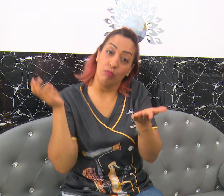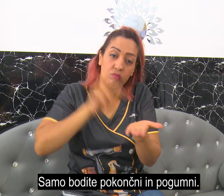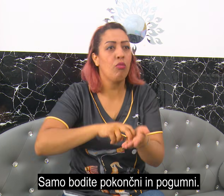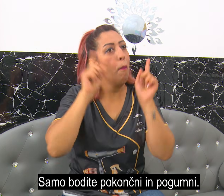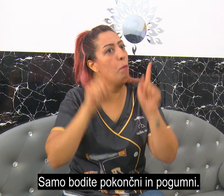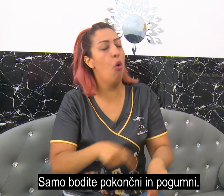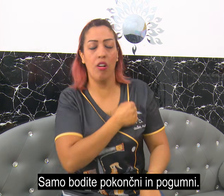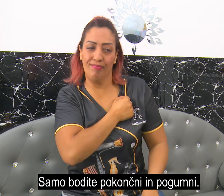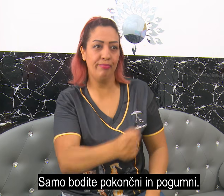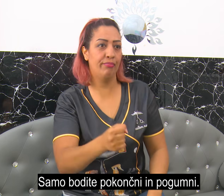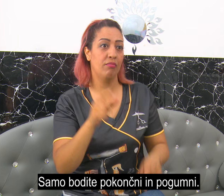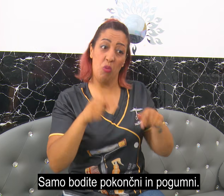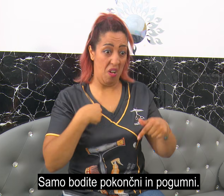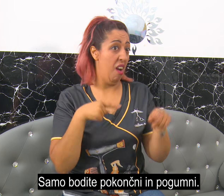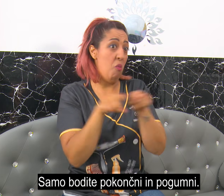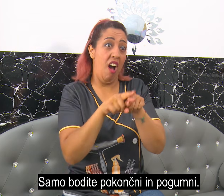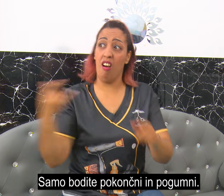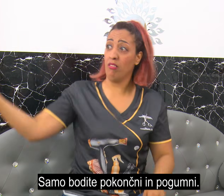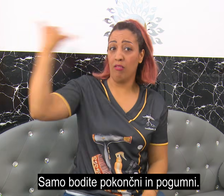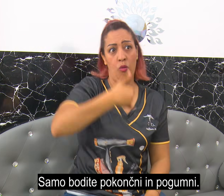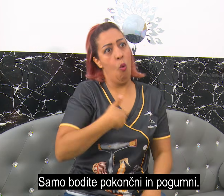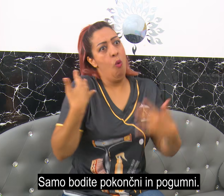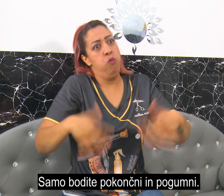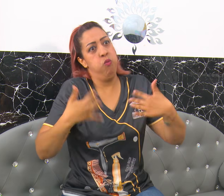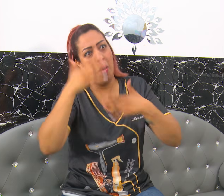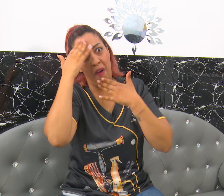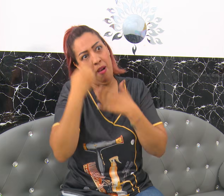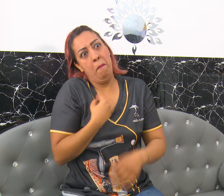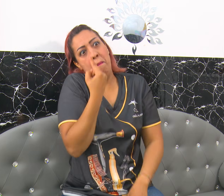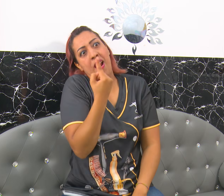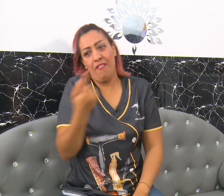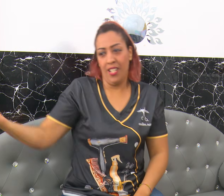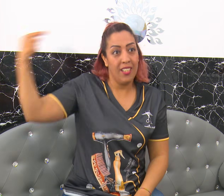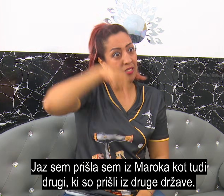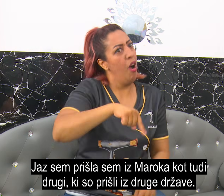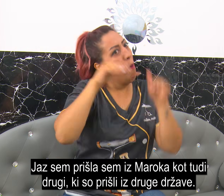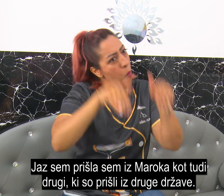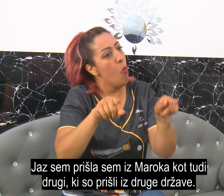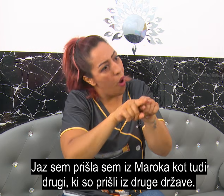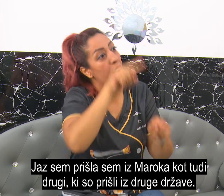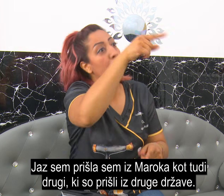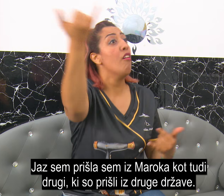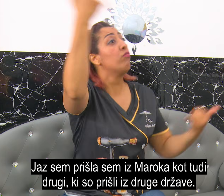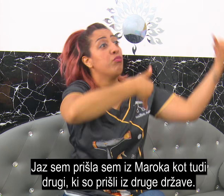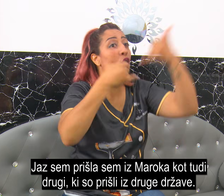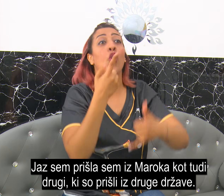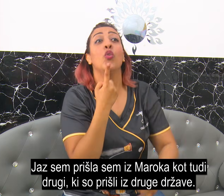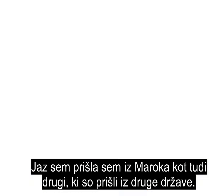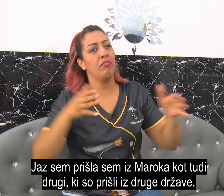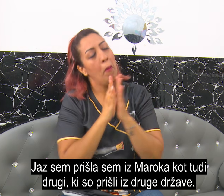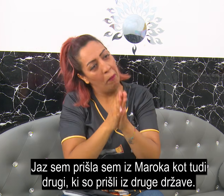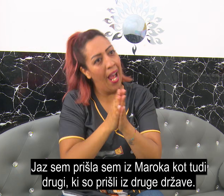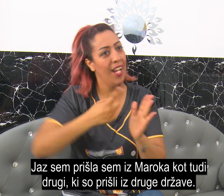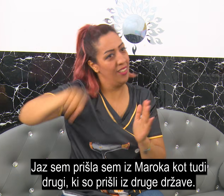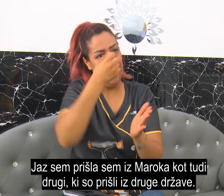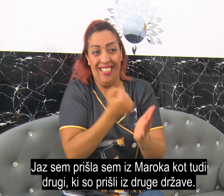se počutiti zapostavljeno. Samo bodite pokončni in pogumni. Jaz sem prišla iz Maroka, kot tudi drugi,